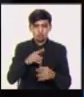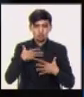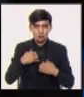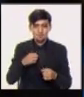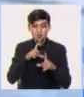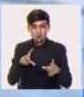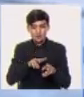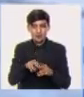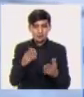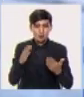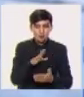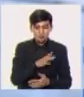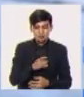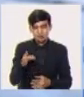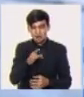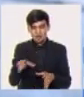в разных регионах.